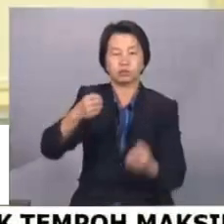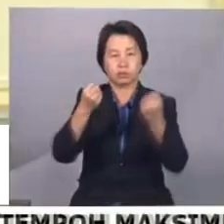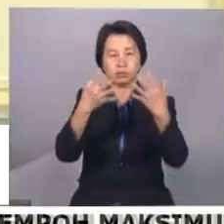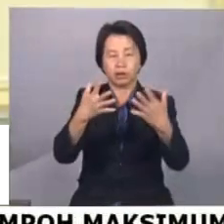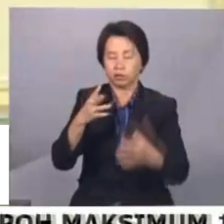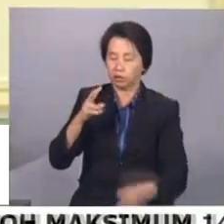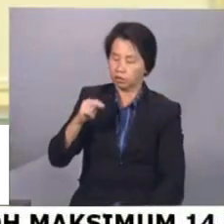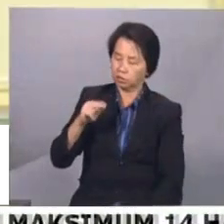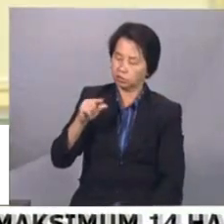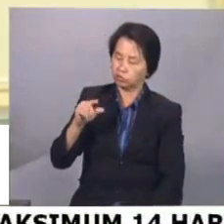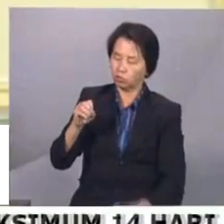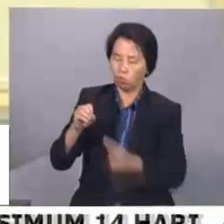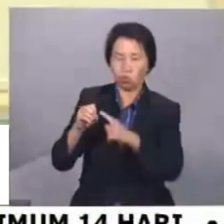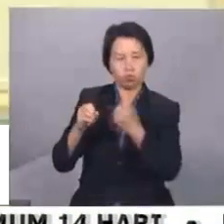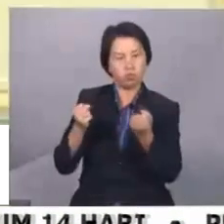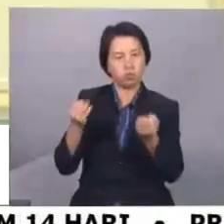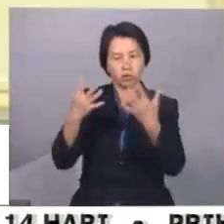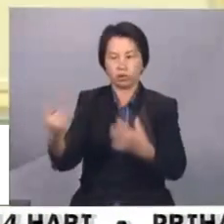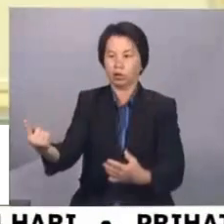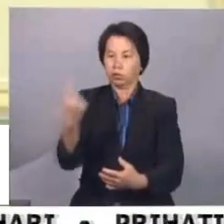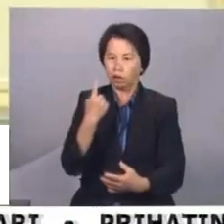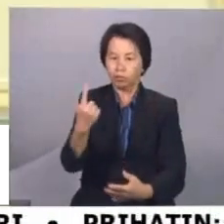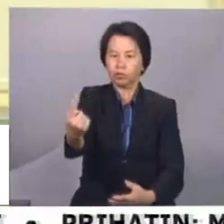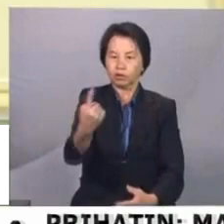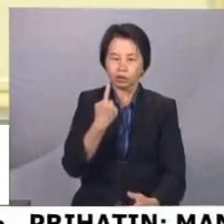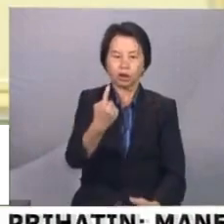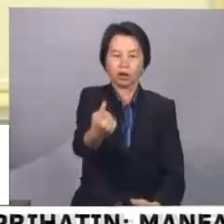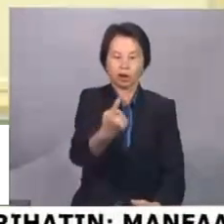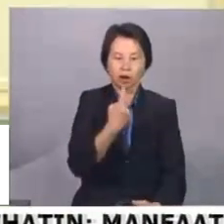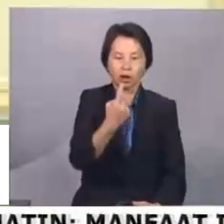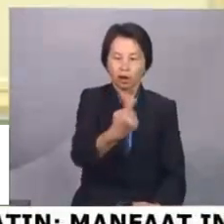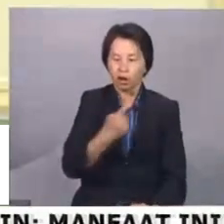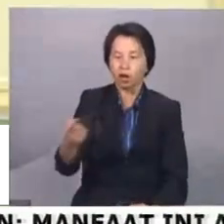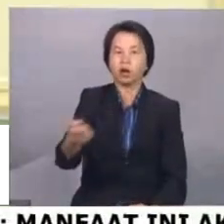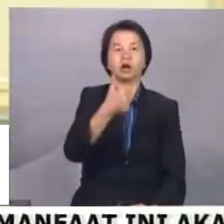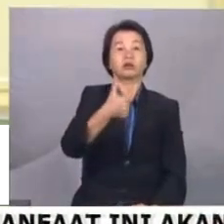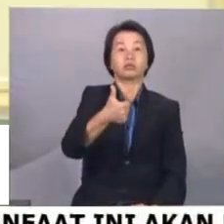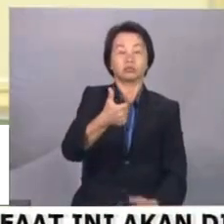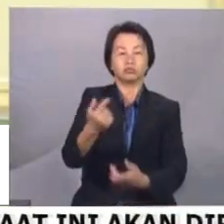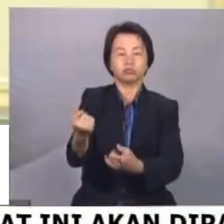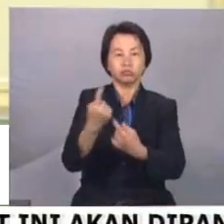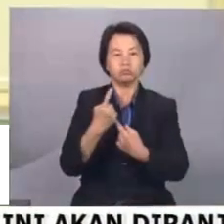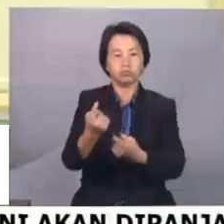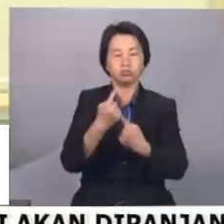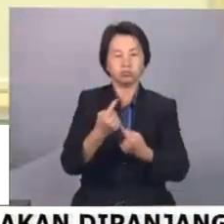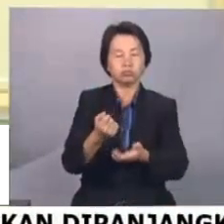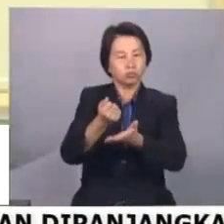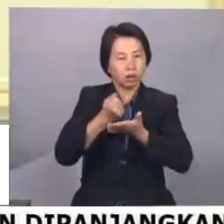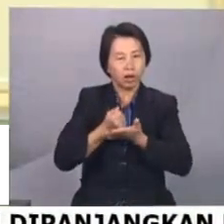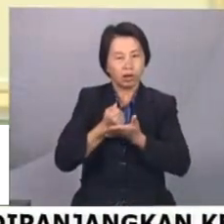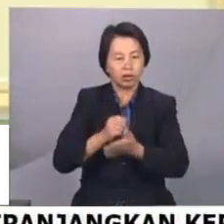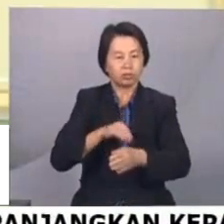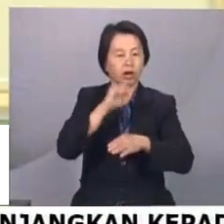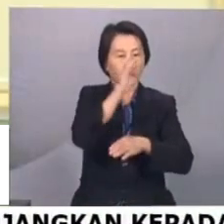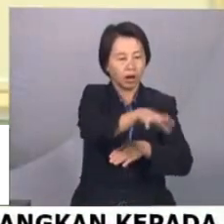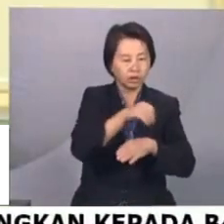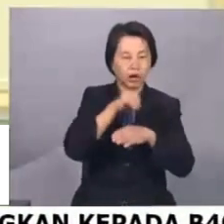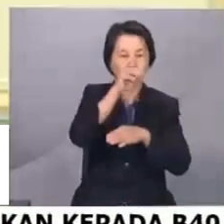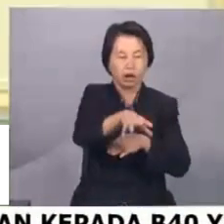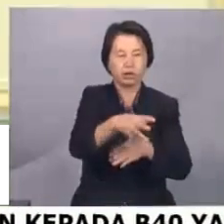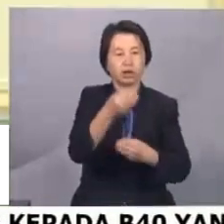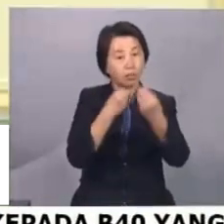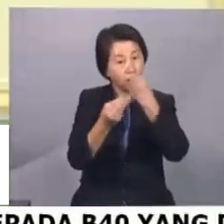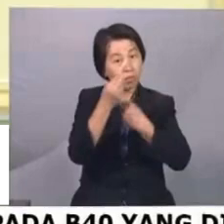banyak NGO yang tampil ke depan bagi membantu dengan menghantarkan bekalan makanan dan